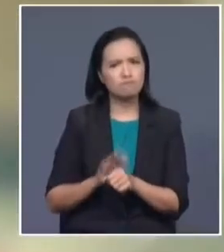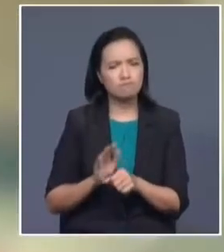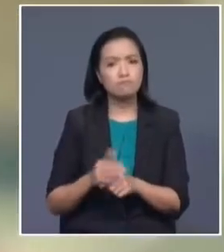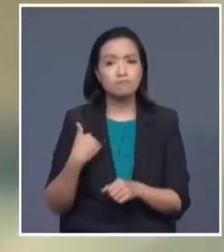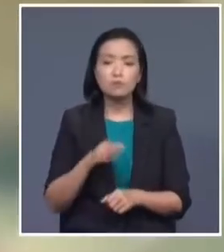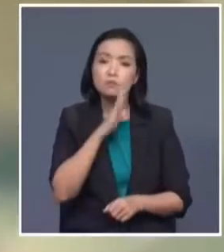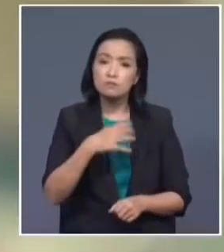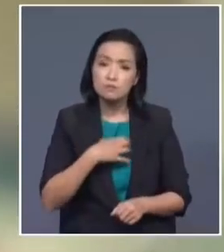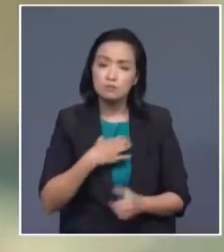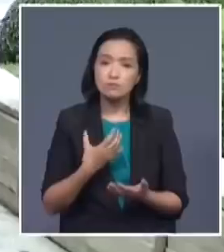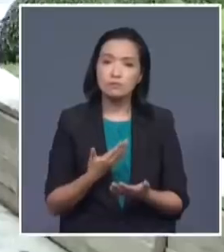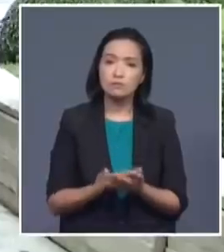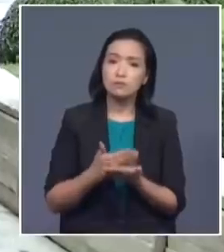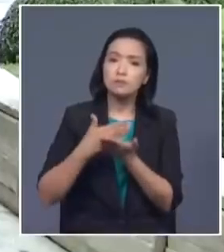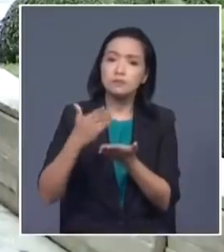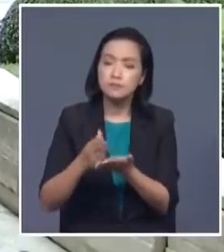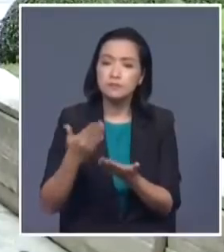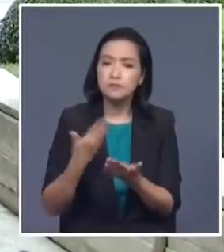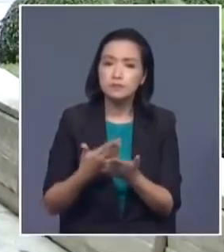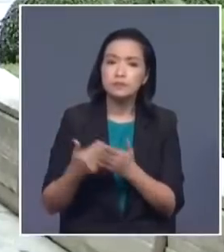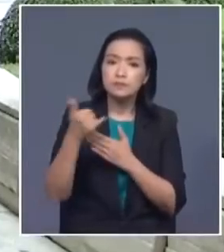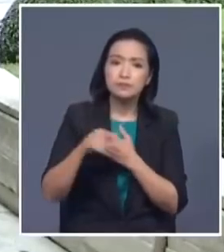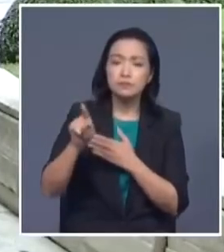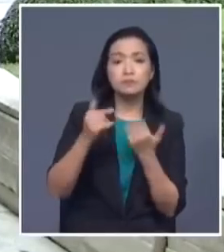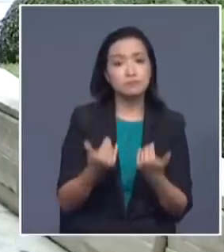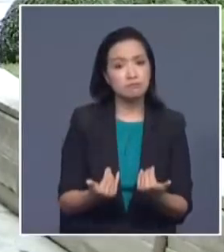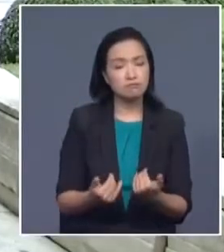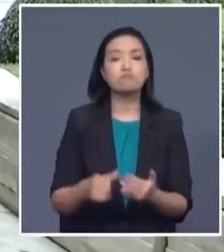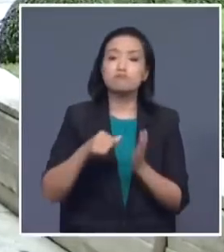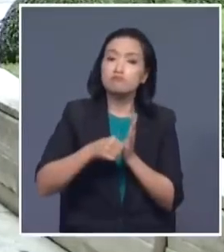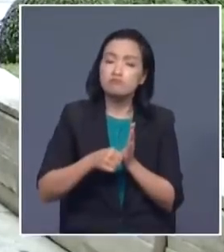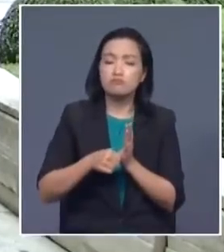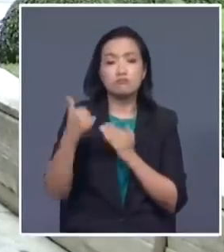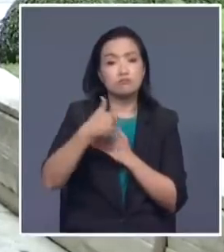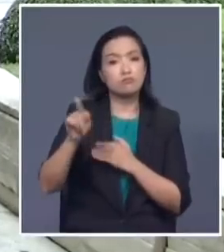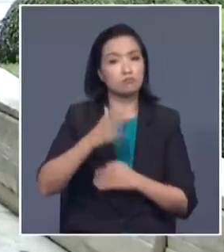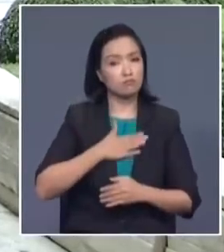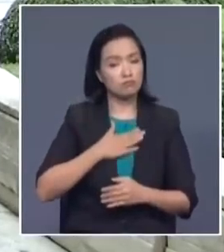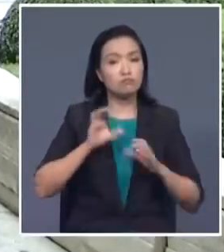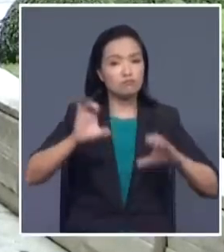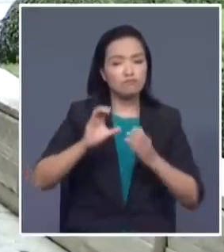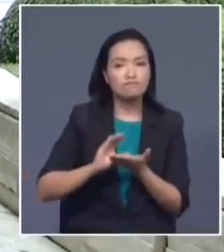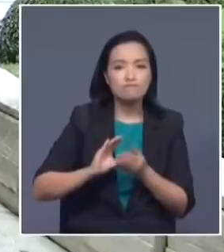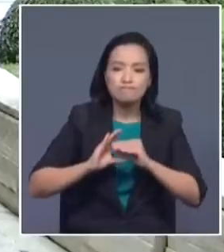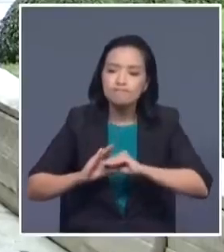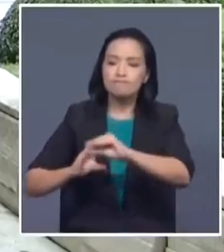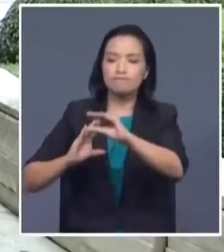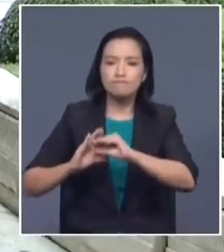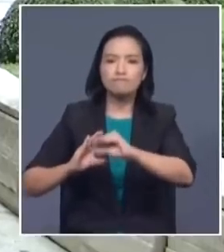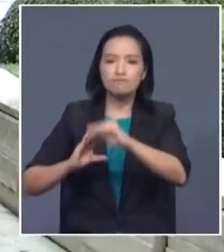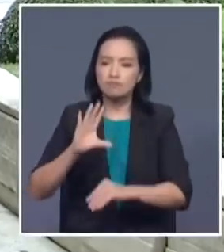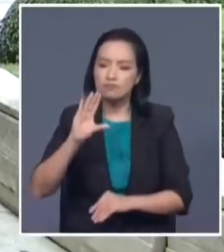ราต้องการที่จะชำระหนี้ที่เป็นเงินตราต่างประเทศในวันนี้หนี้ต่างประเทศของรัฐบาลเราได้ทยอยคืนจนเหลือเพียง4%ของ